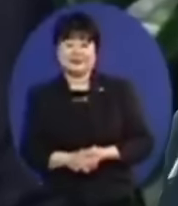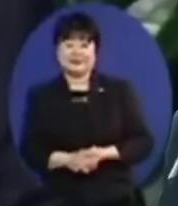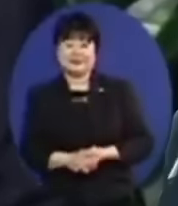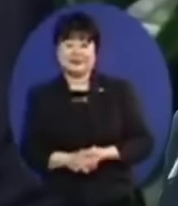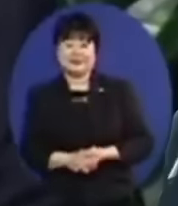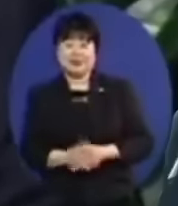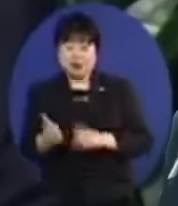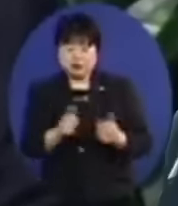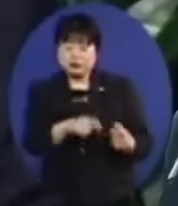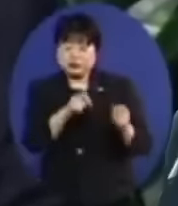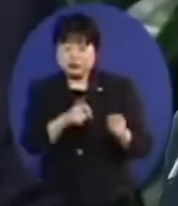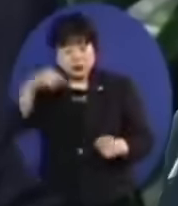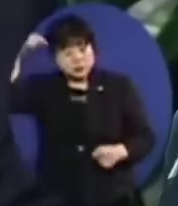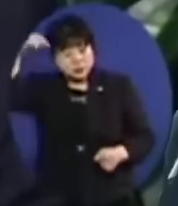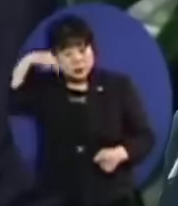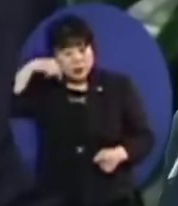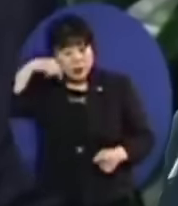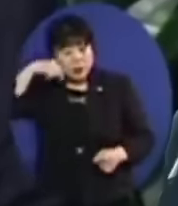곧 죽을 것 같으니까